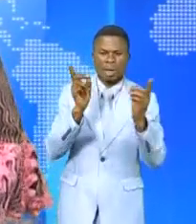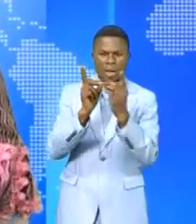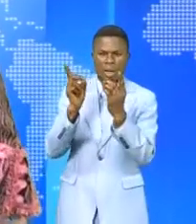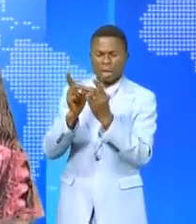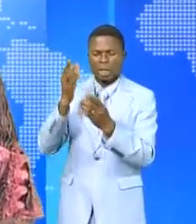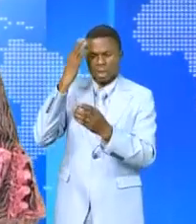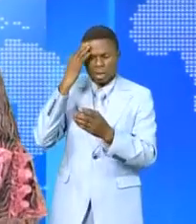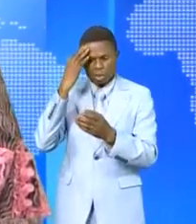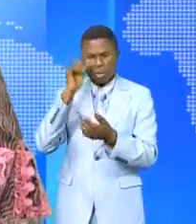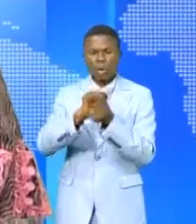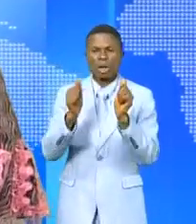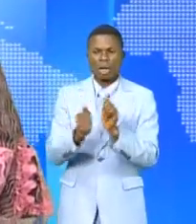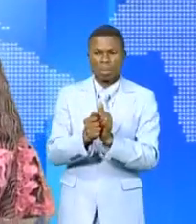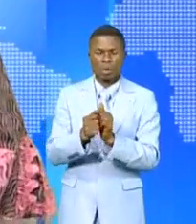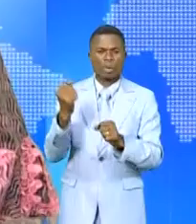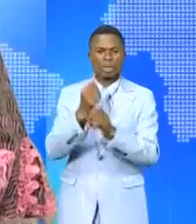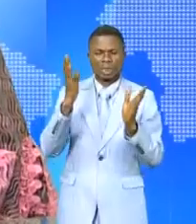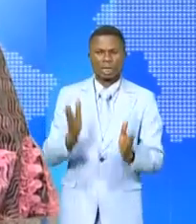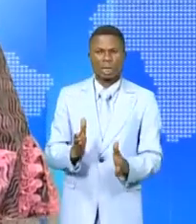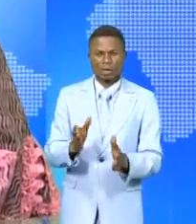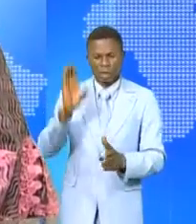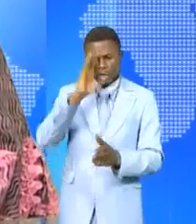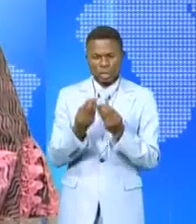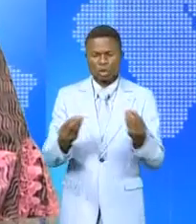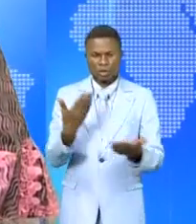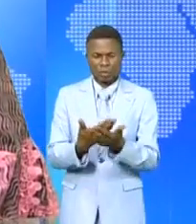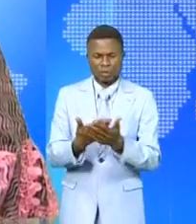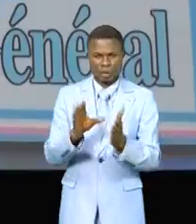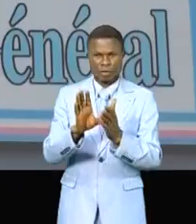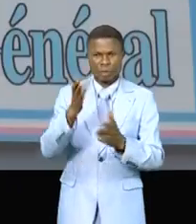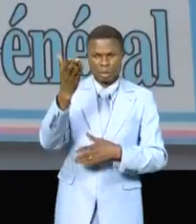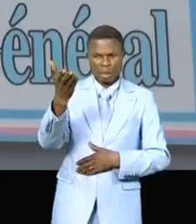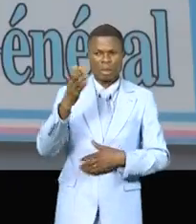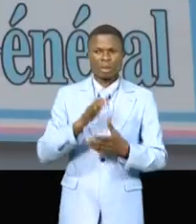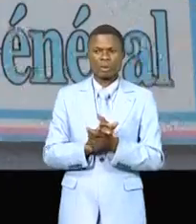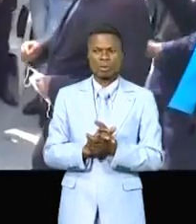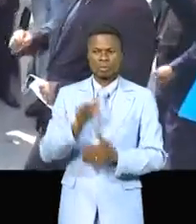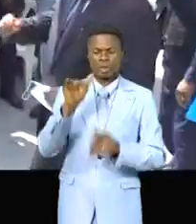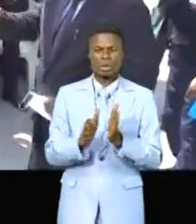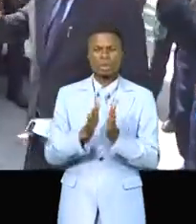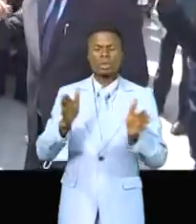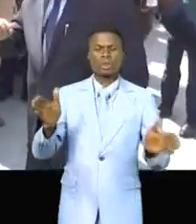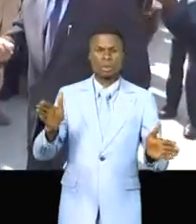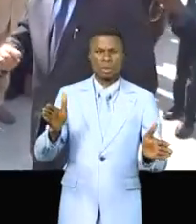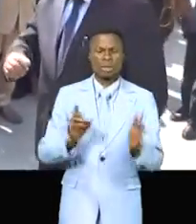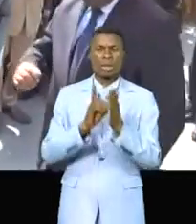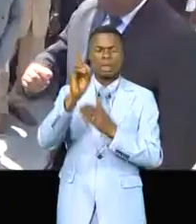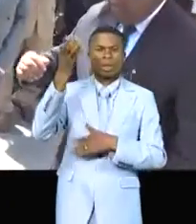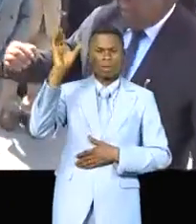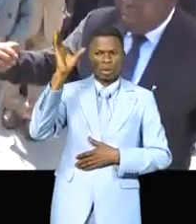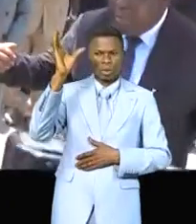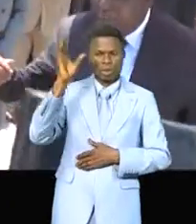compte des désidératas des agents pour des solutions idoines. Lopez Kakuba. Le secrétariat général au développement rural